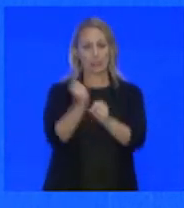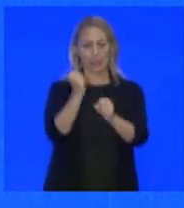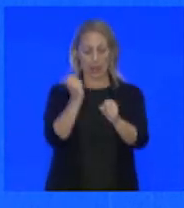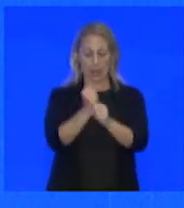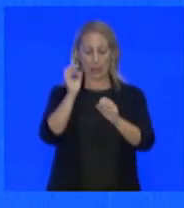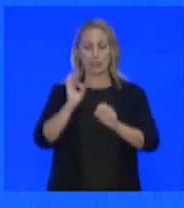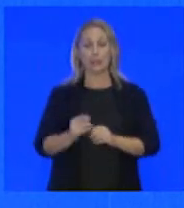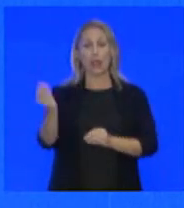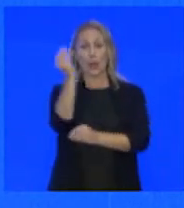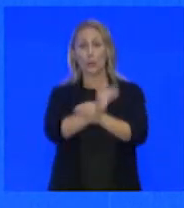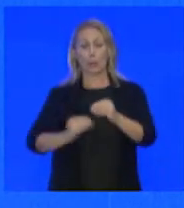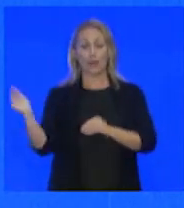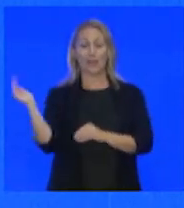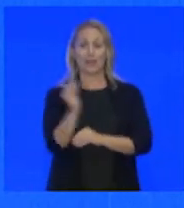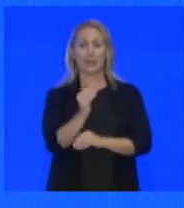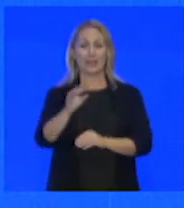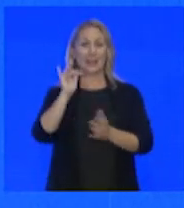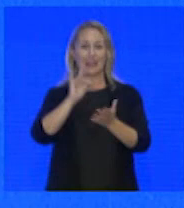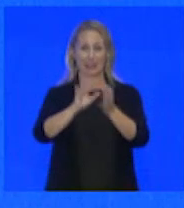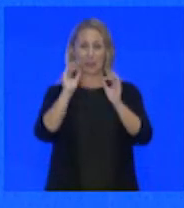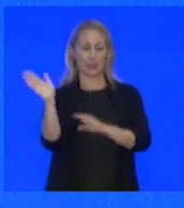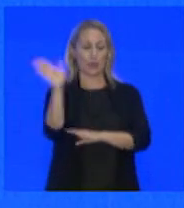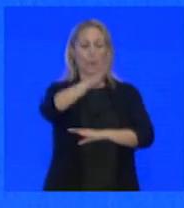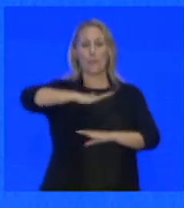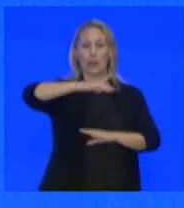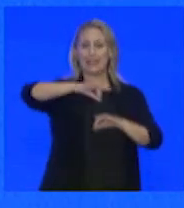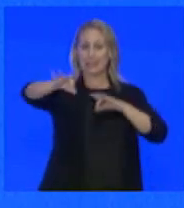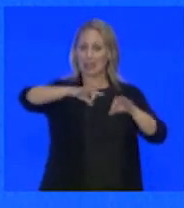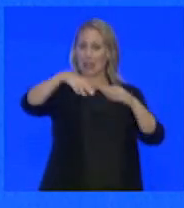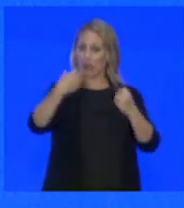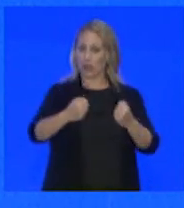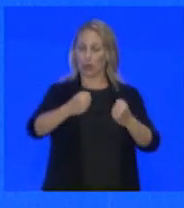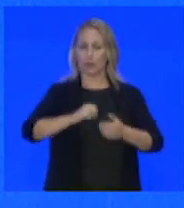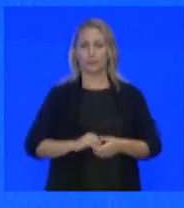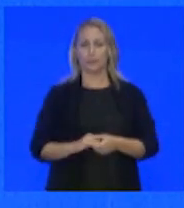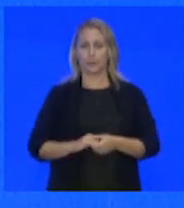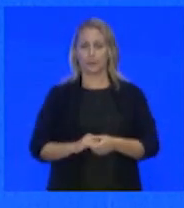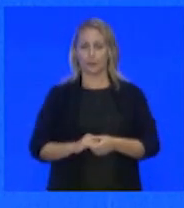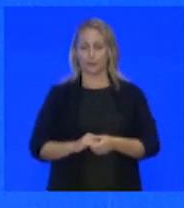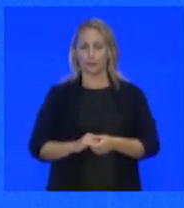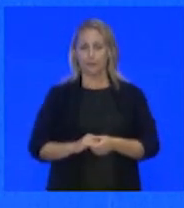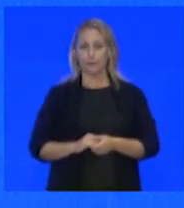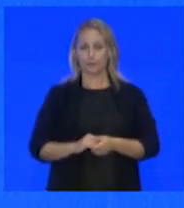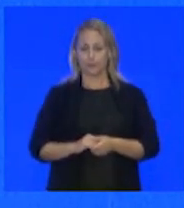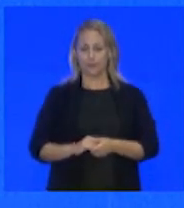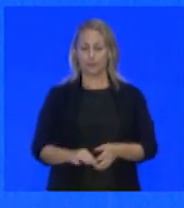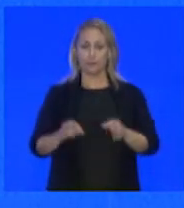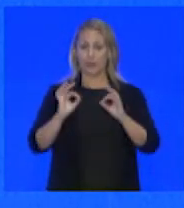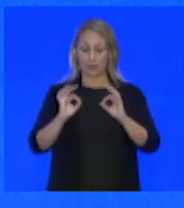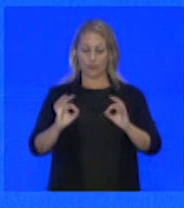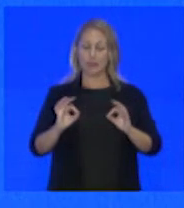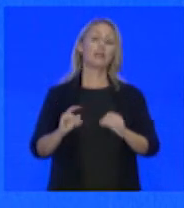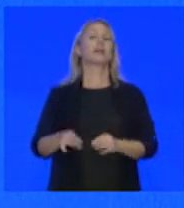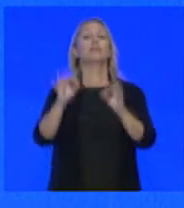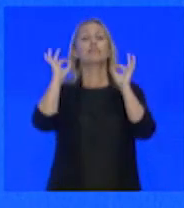του δυτικού μέρους της Κεντρικής Μακεδονίας. Θα δούμε το σχέδιο αυτό εξαιρετικά θετικά. Και βέβαια, ισχύει στο